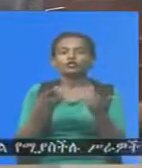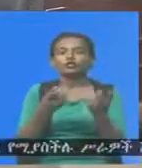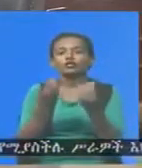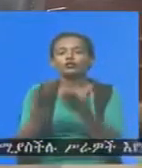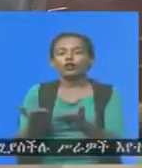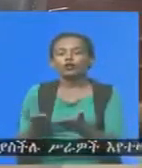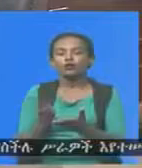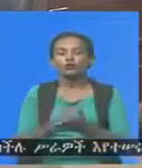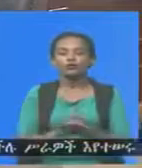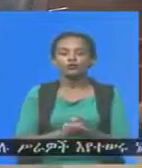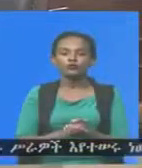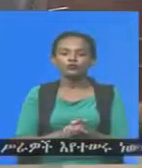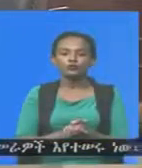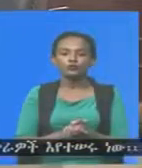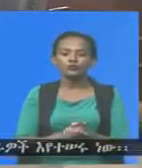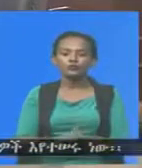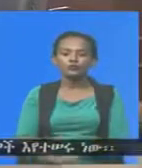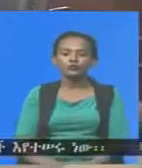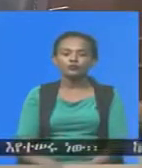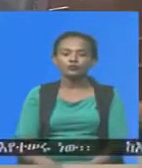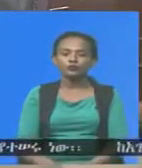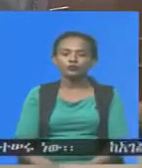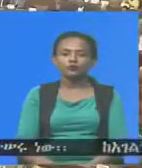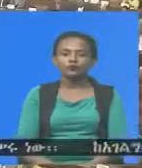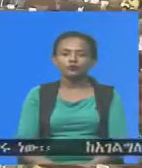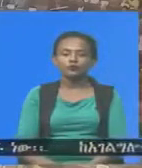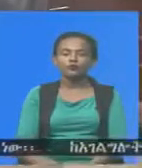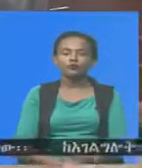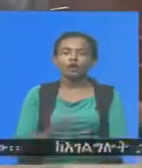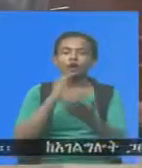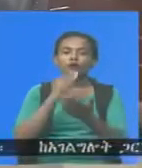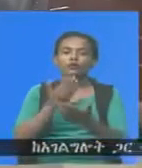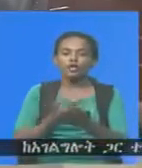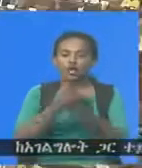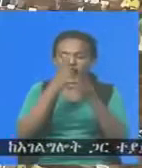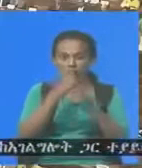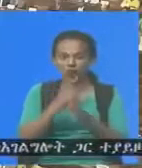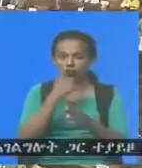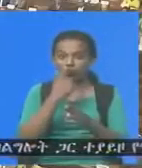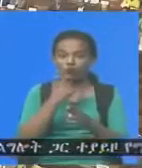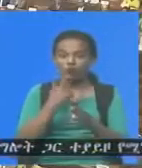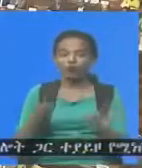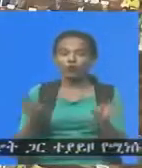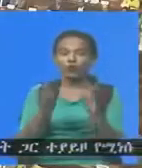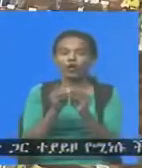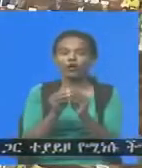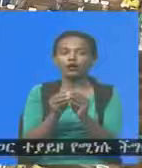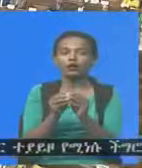አመሰግናለሁ የተከበሩ አፈ ጉባኤ።